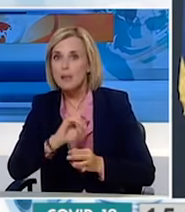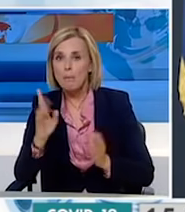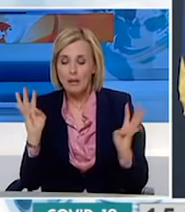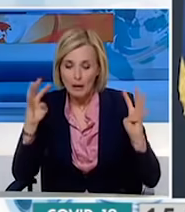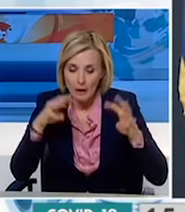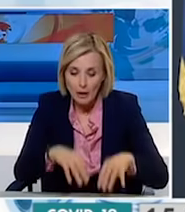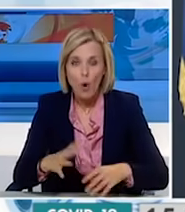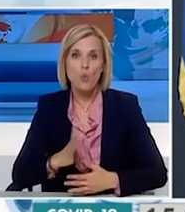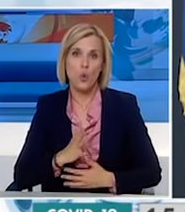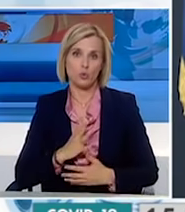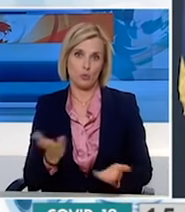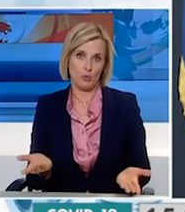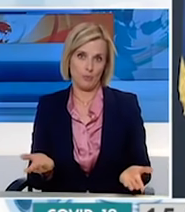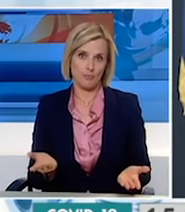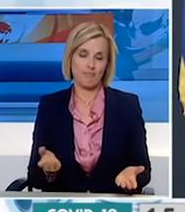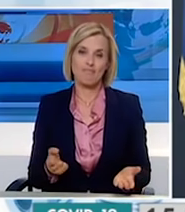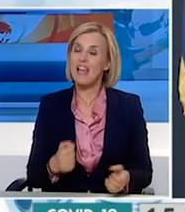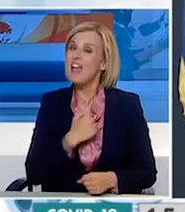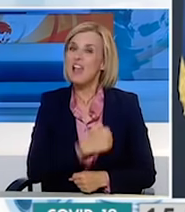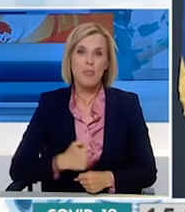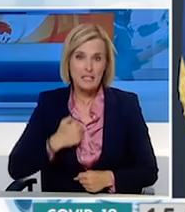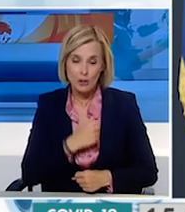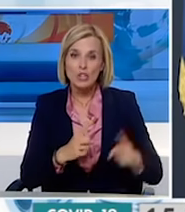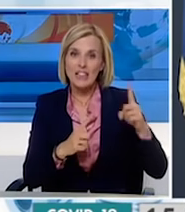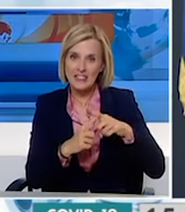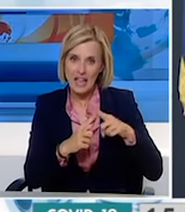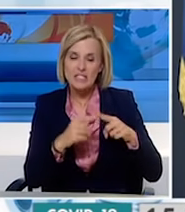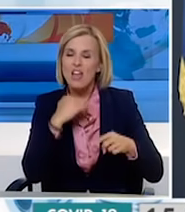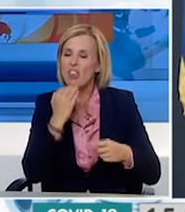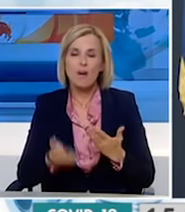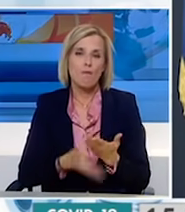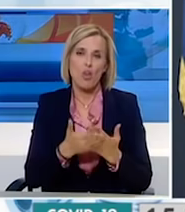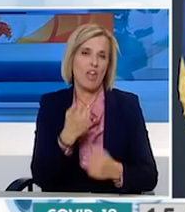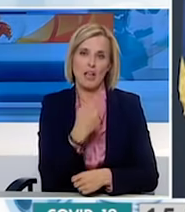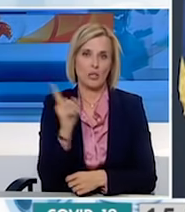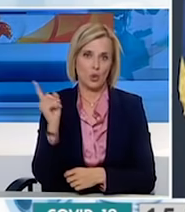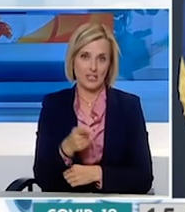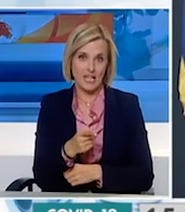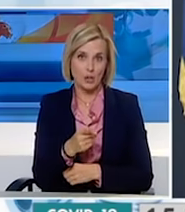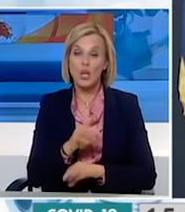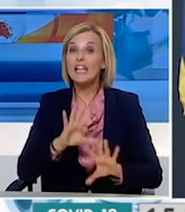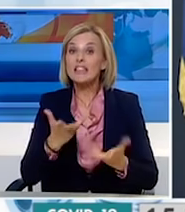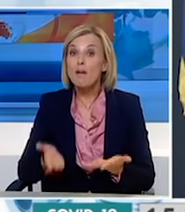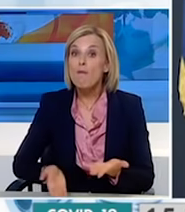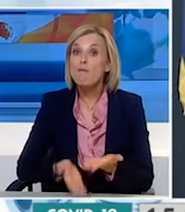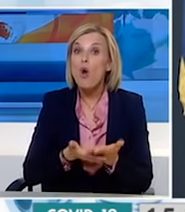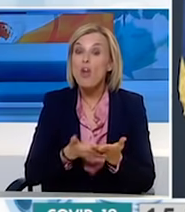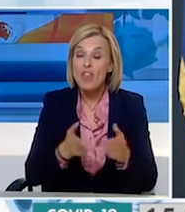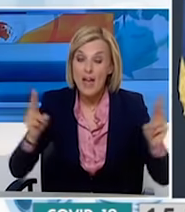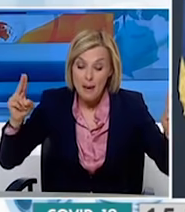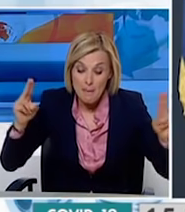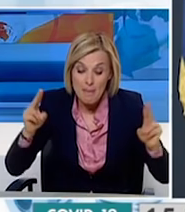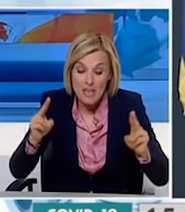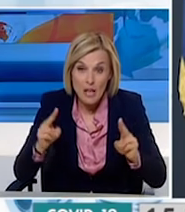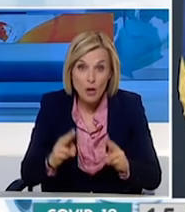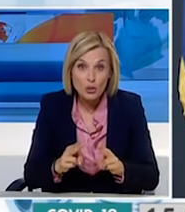Άρα, κανένα τεστ δεν θα σε εξασφαλίσει 100%. Αυτό που θα μας εξασφαλίσει όλους και θα μας βοηθήσει στο να περιορίσουμε και να